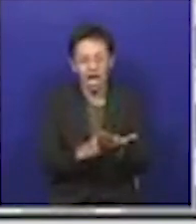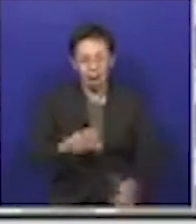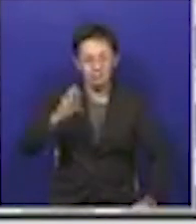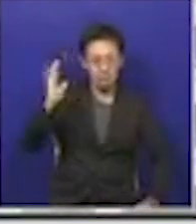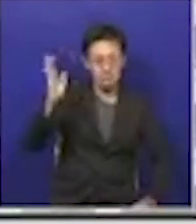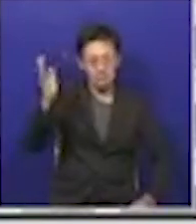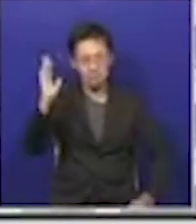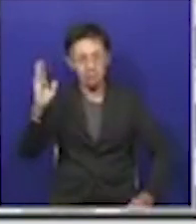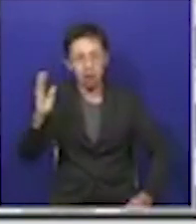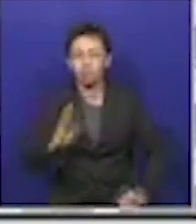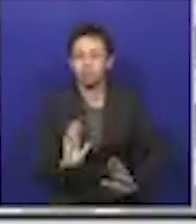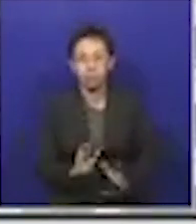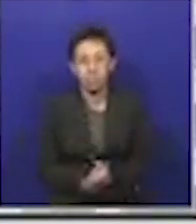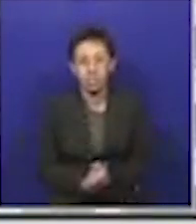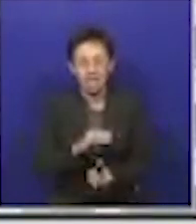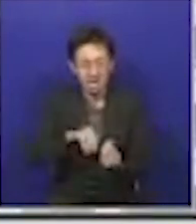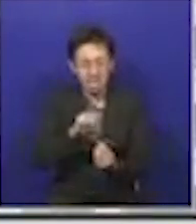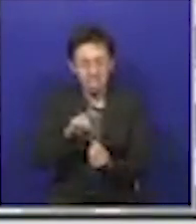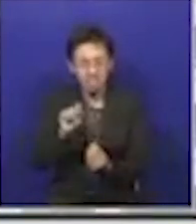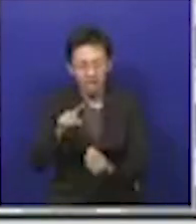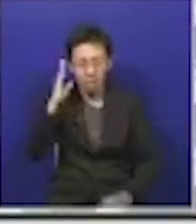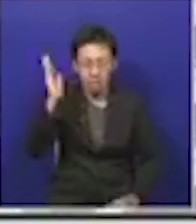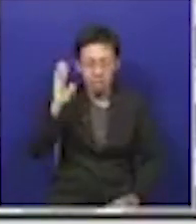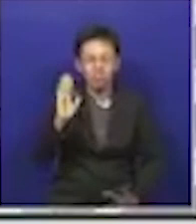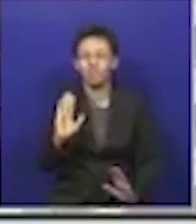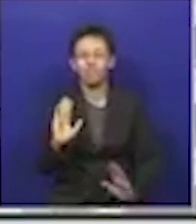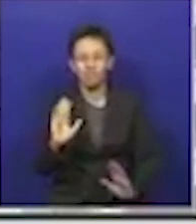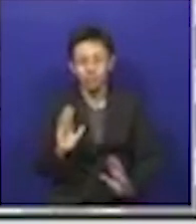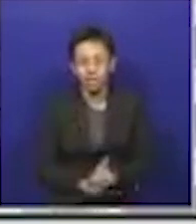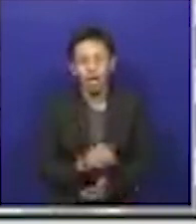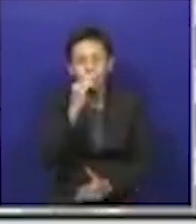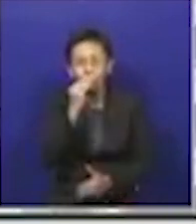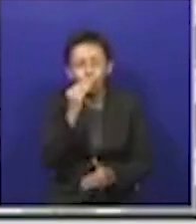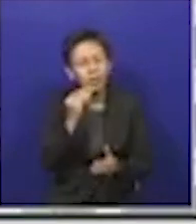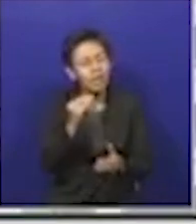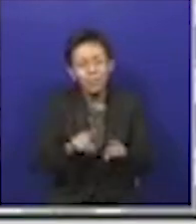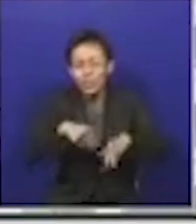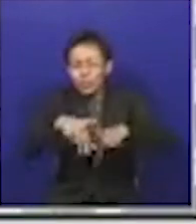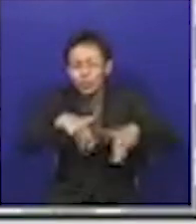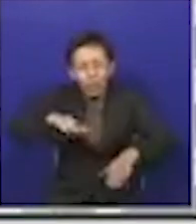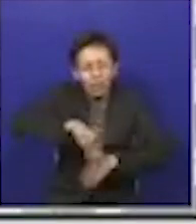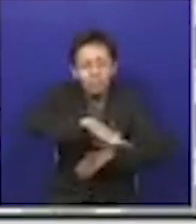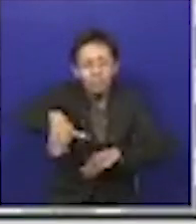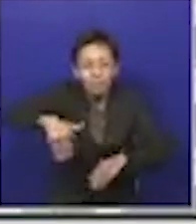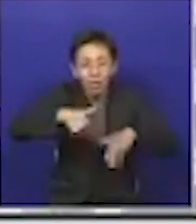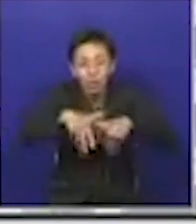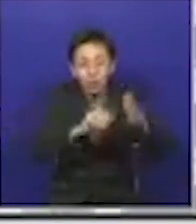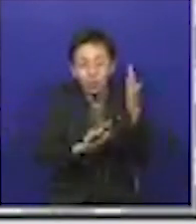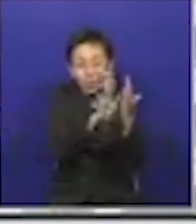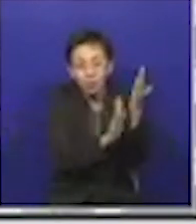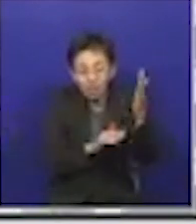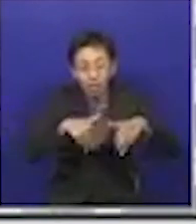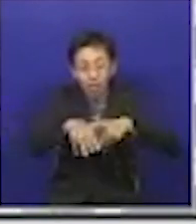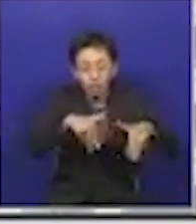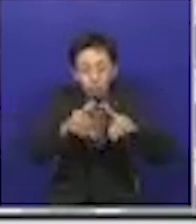ออนุญาตทิ้งความเป็นเศรษฐศาสตร์ขออนุญาตพูดแบบชาวบ้านเพื่อให้คนทั้งประเทศและชาวบ้านเข้